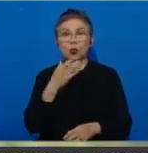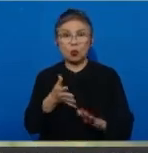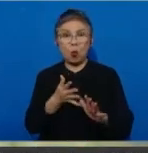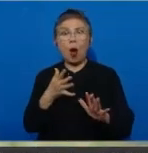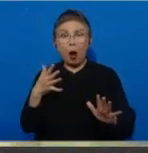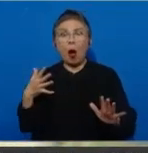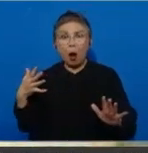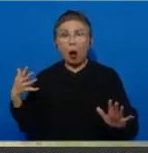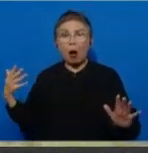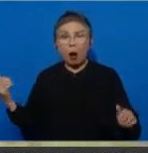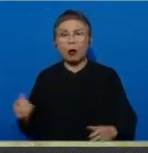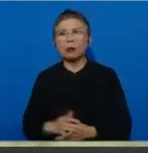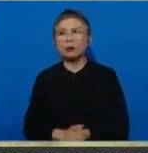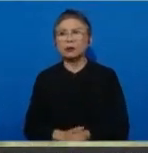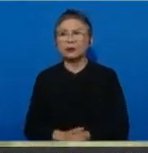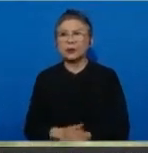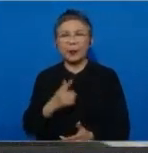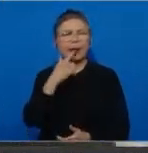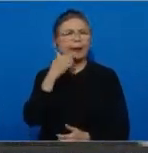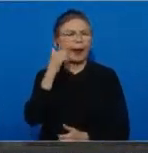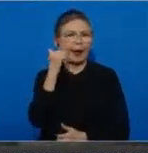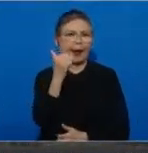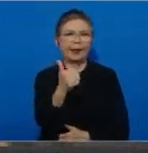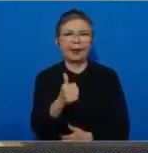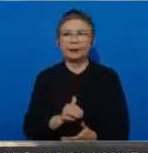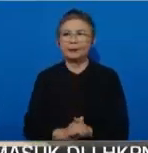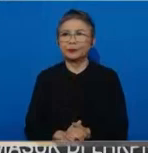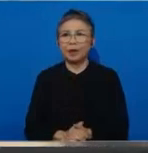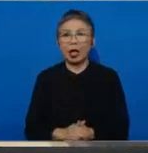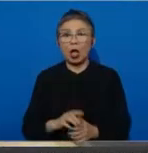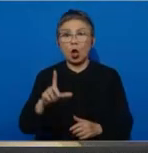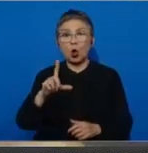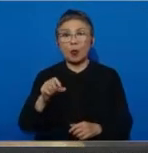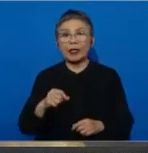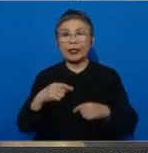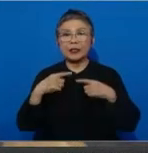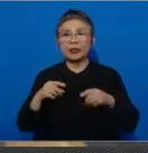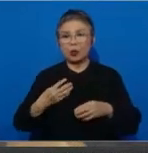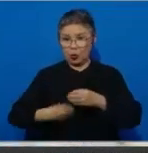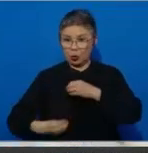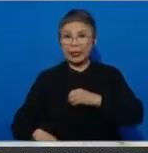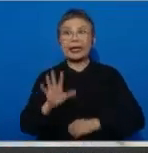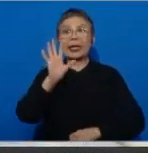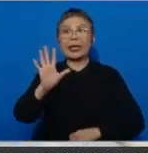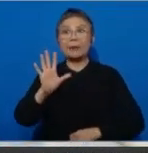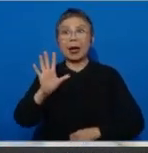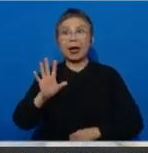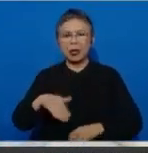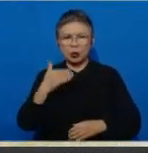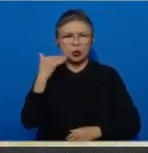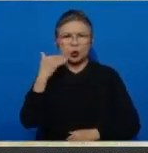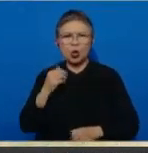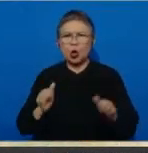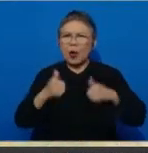panjang ini baru dapat enak ter kini lumpia Gang Lombok sudah dikelola oleh generasi kelima dan terus menjaga